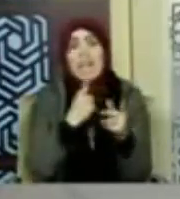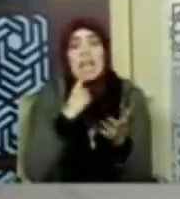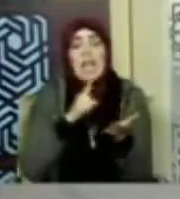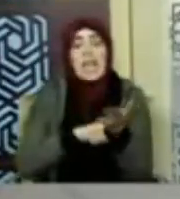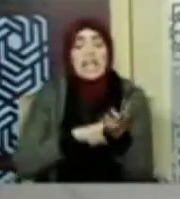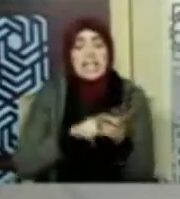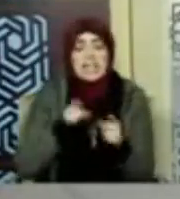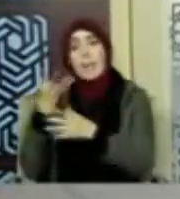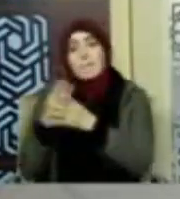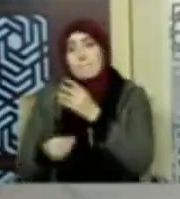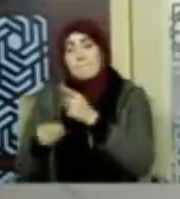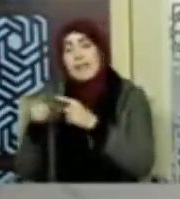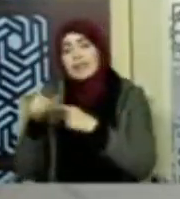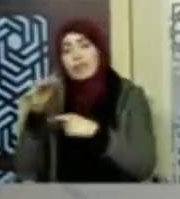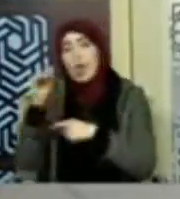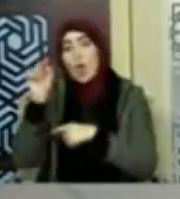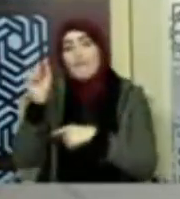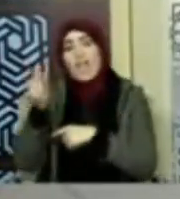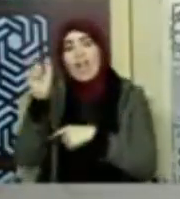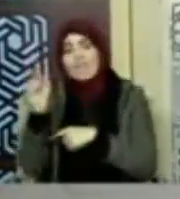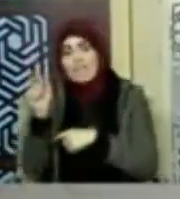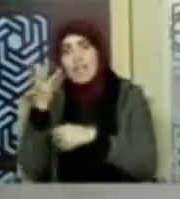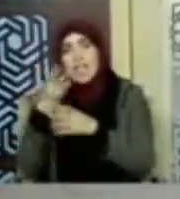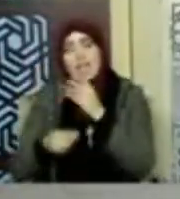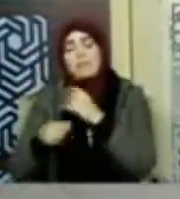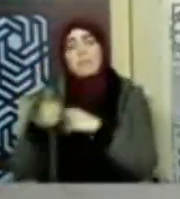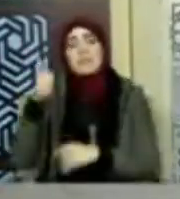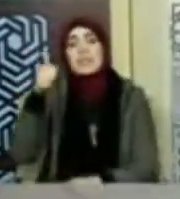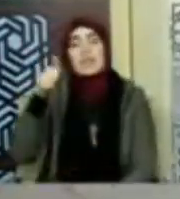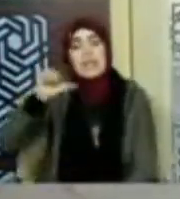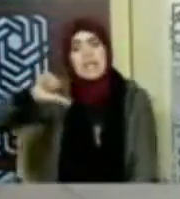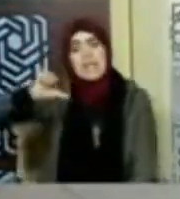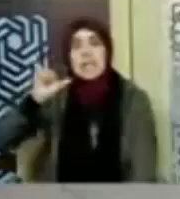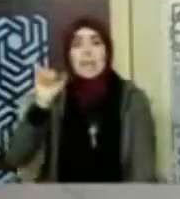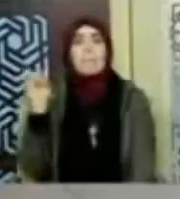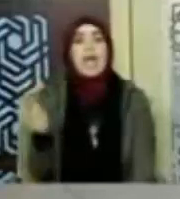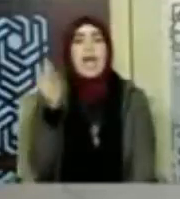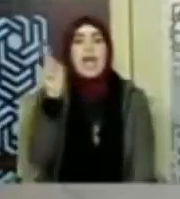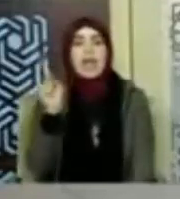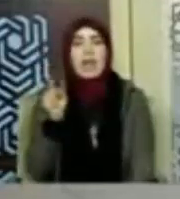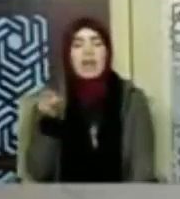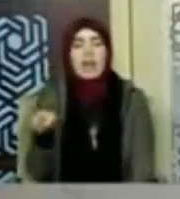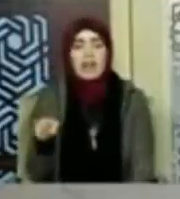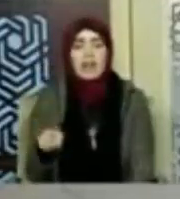إنها بنت خفاف بن إماء الغفاري،